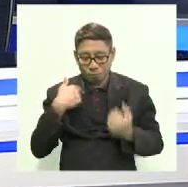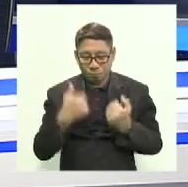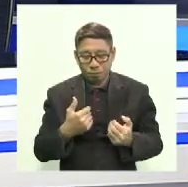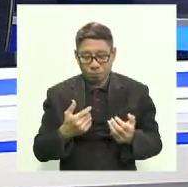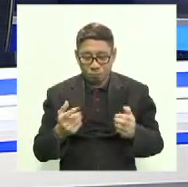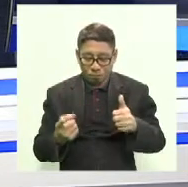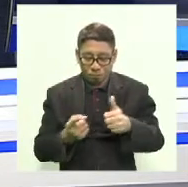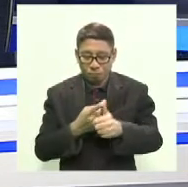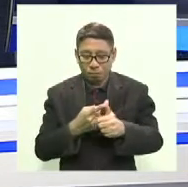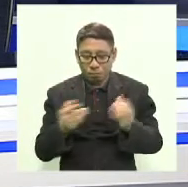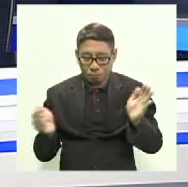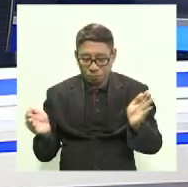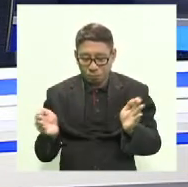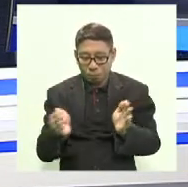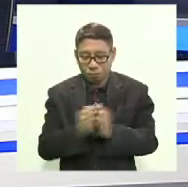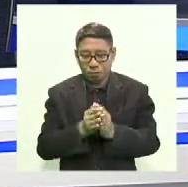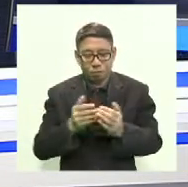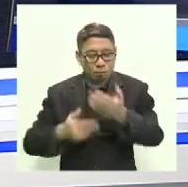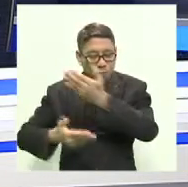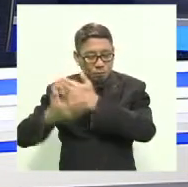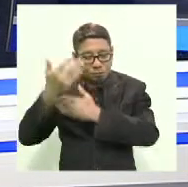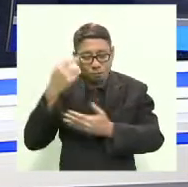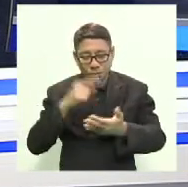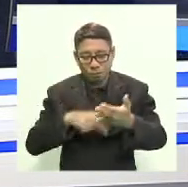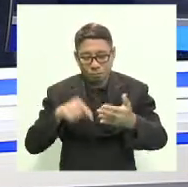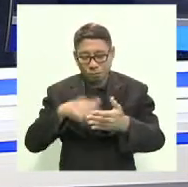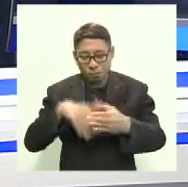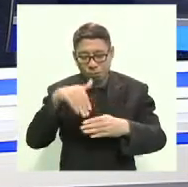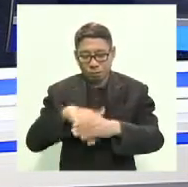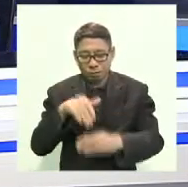ป็นครั้งแรกรวมกับอีกที่เหลือด้วยที่ผ่านมาเรายังไม่มีการเลือกตั้งเกิดขึ้นนะครับ ใช่แล้วค่ะ